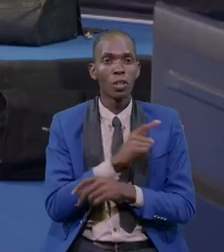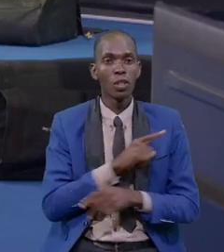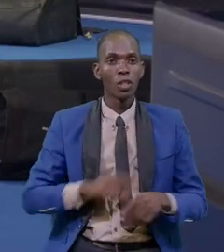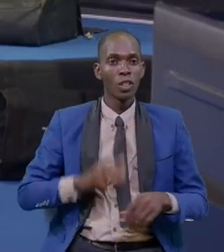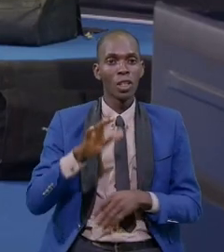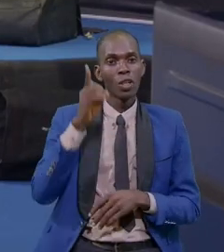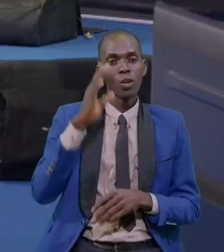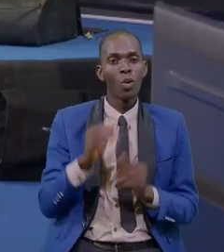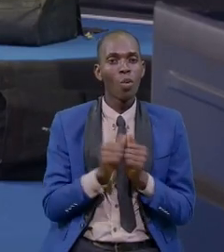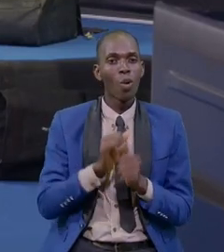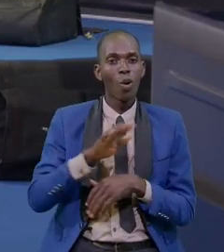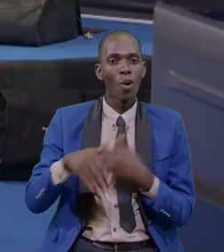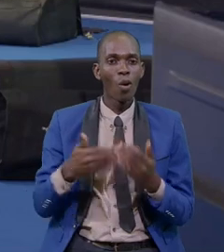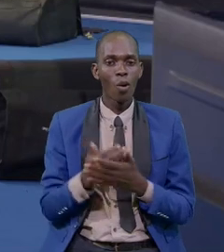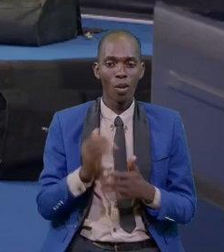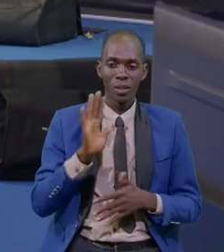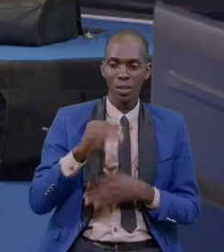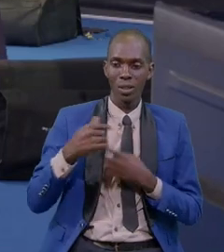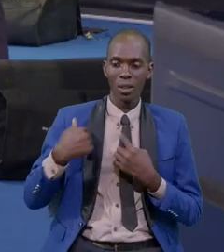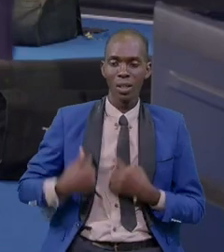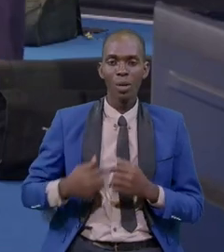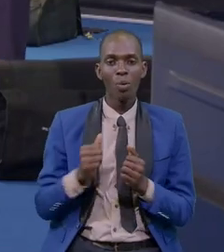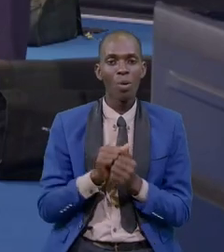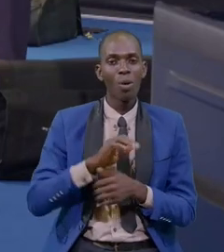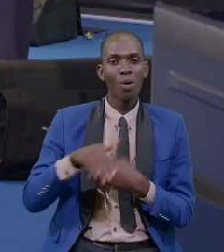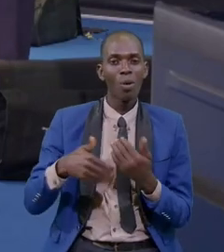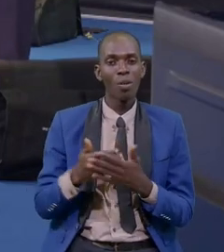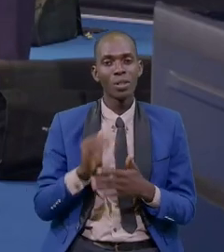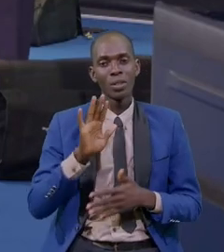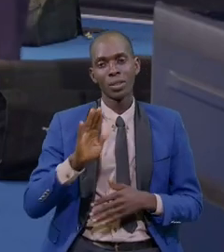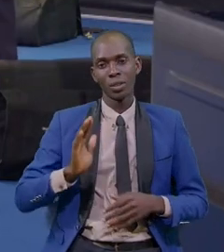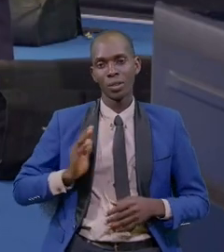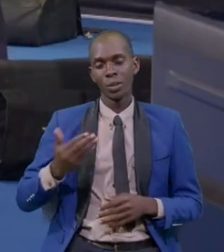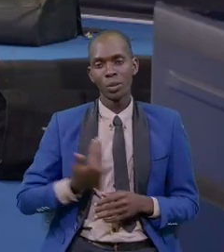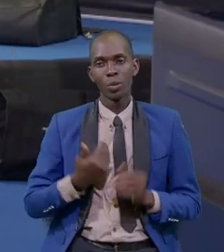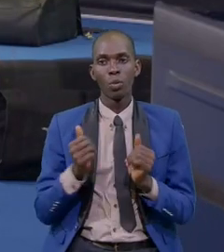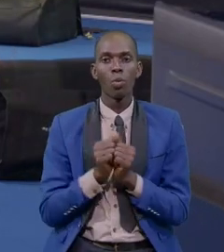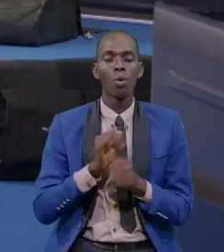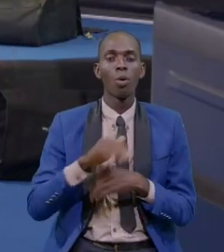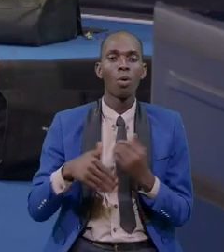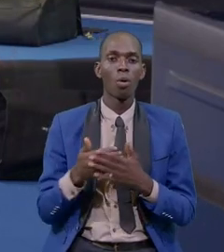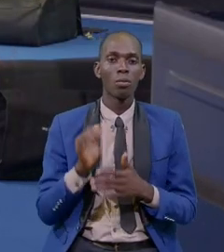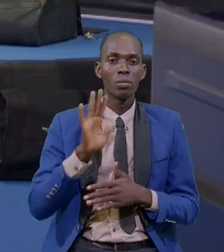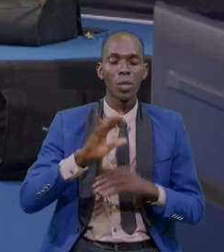de toute ton âme, de toute ta force, et de toute